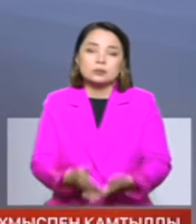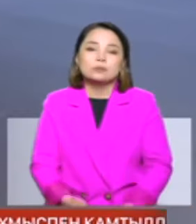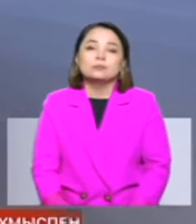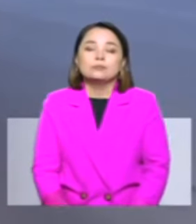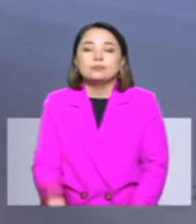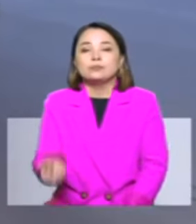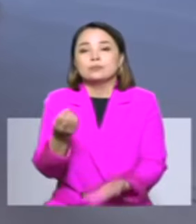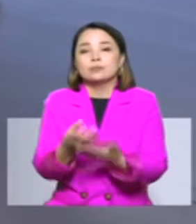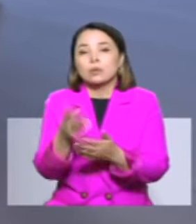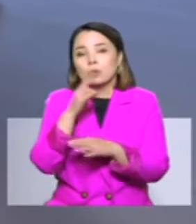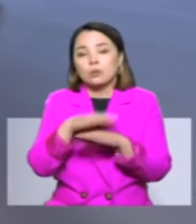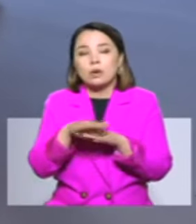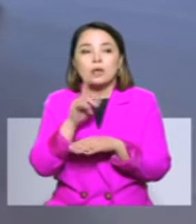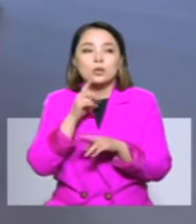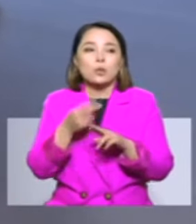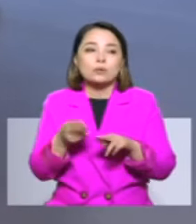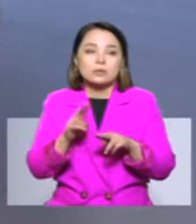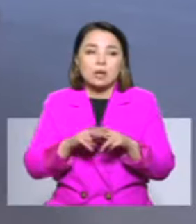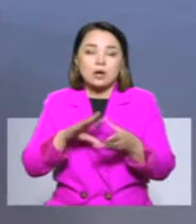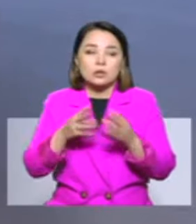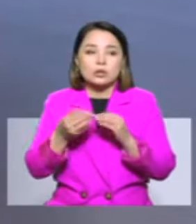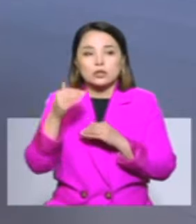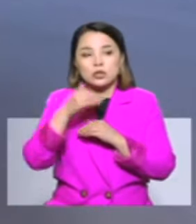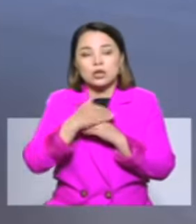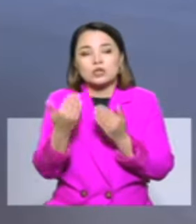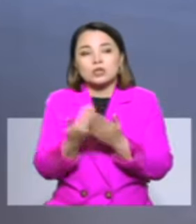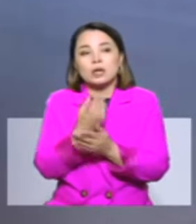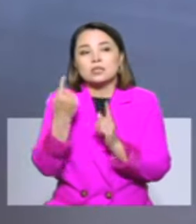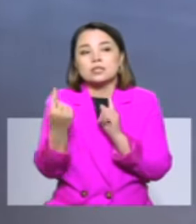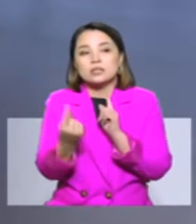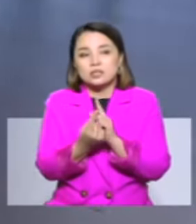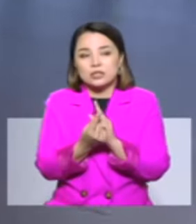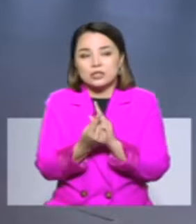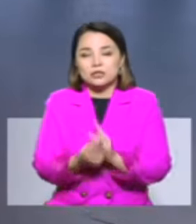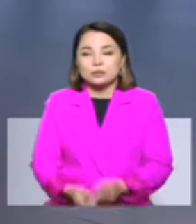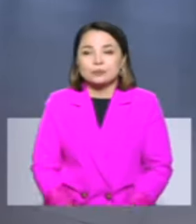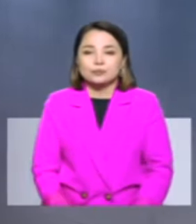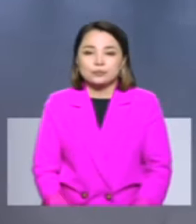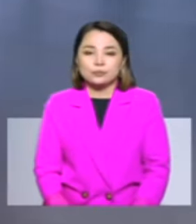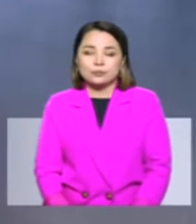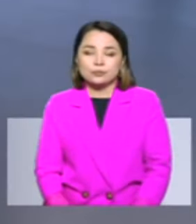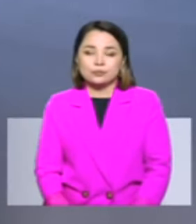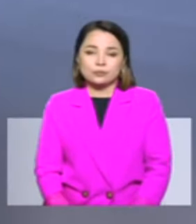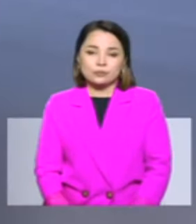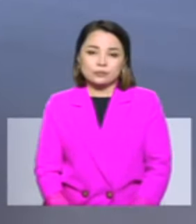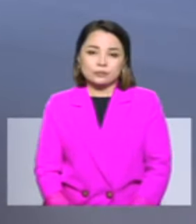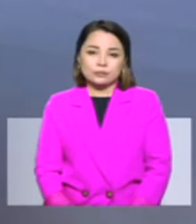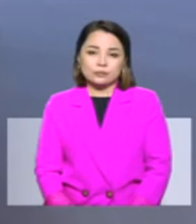Қымбат көрермен, әзірге айтарымыз осы. Қорытынды шығарылым 20:00-де. Жүздескенше.